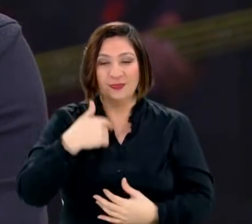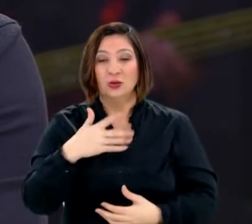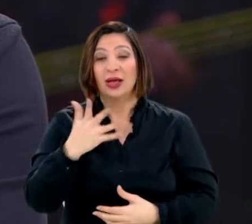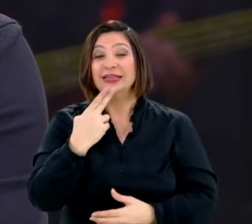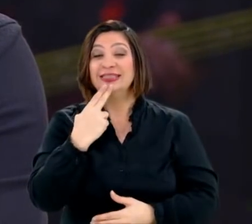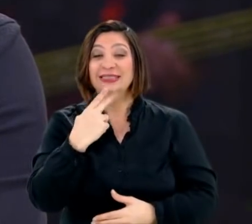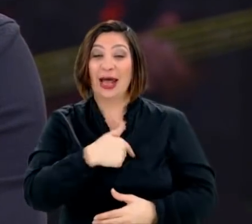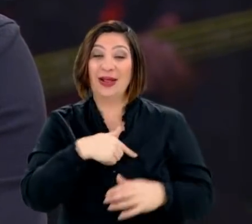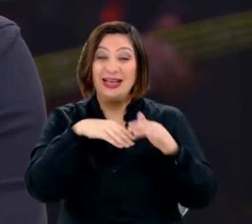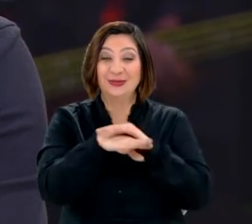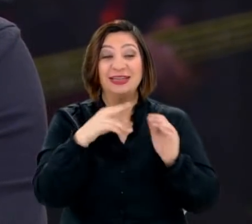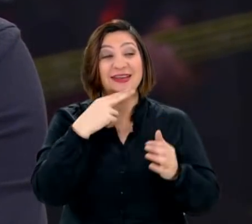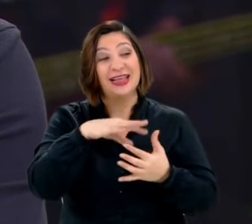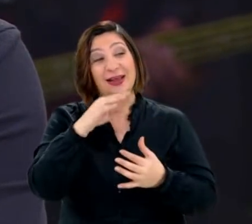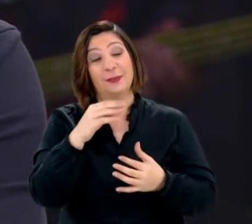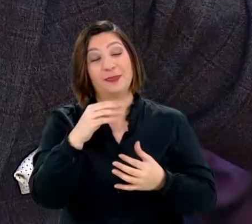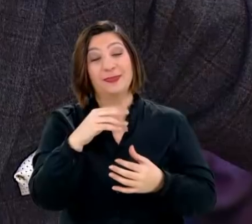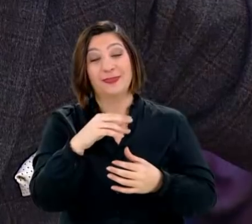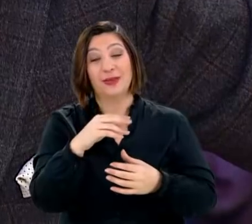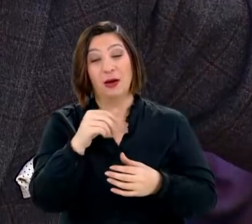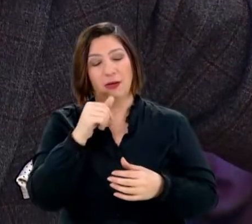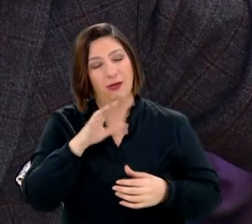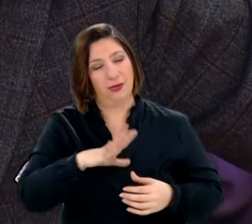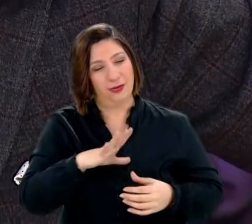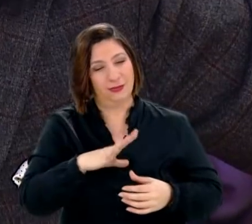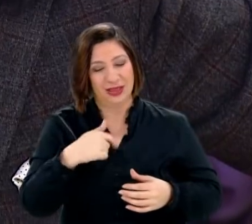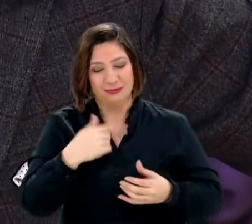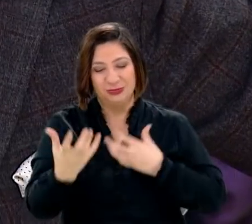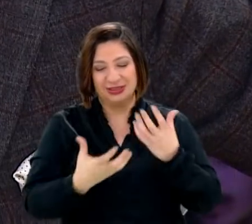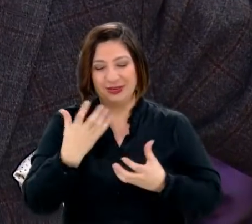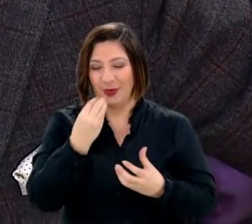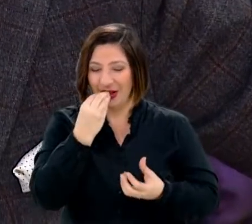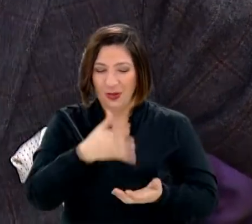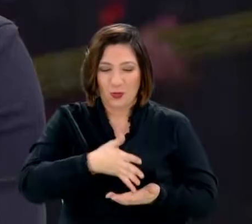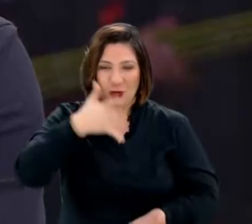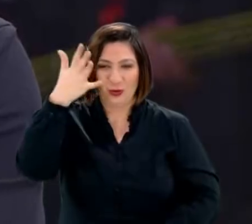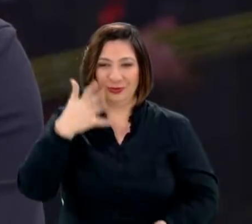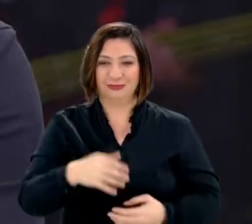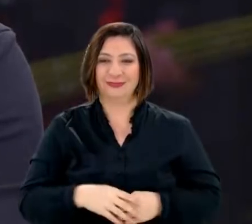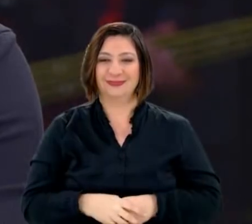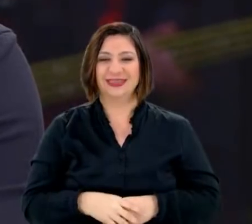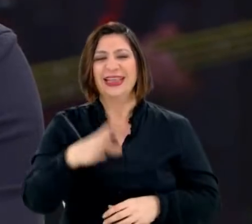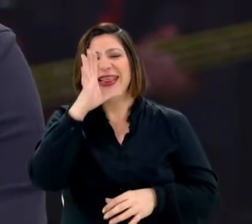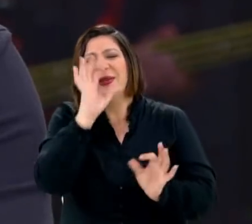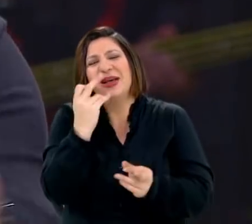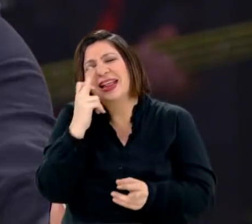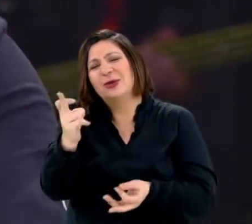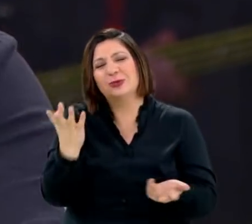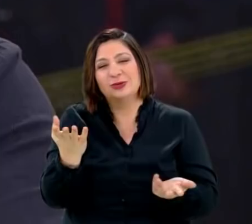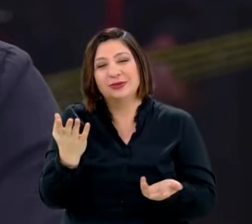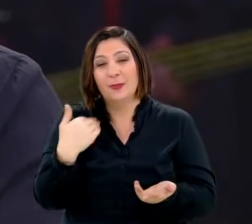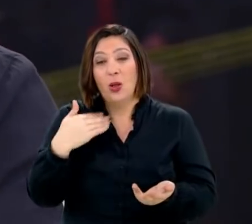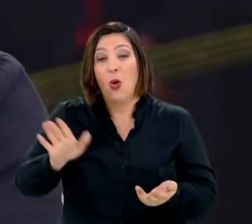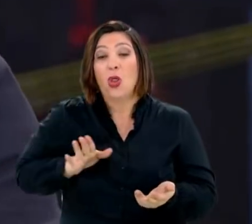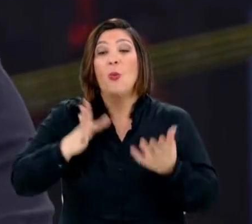kızların gönlüne girmek için kadınların lafa bak. Oğlum benim pişirdiğim yemeklerle büyüdü. Kimi kandırıyorsun? Ben oğlum